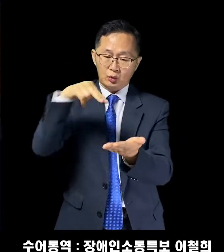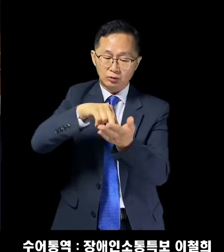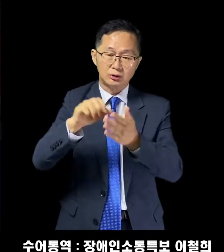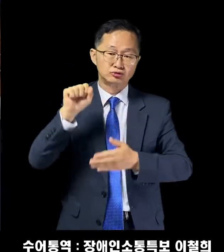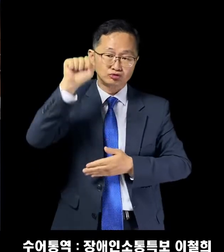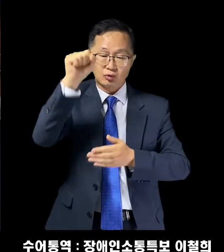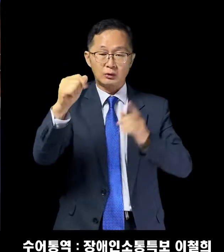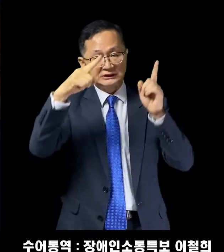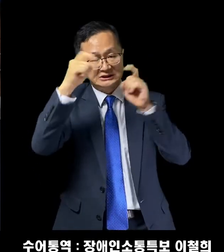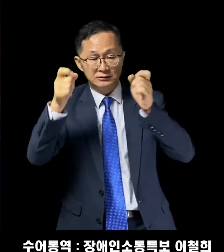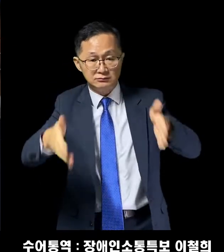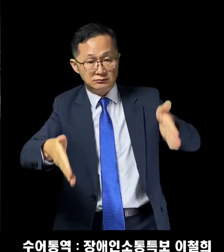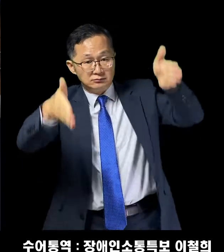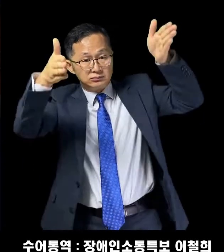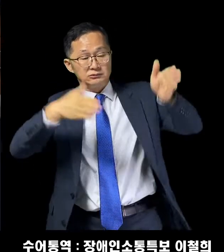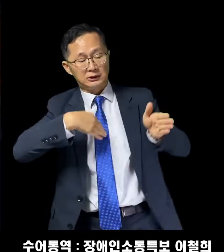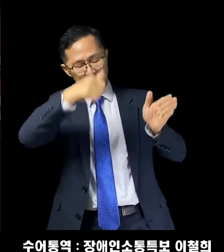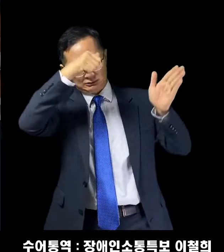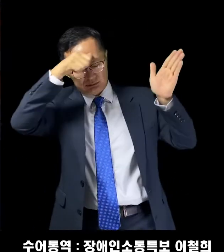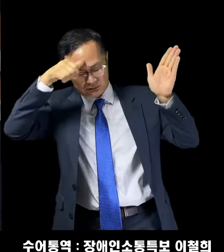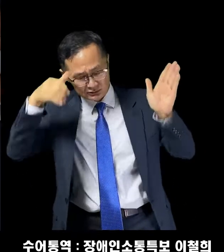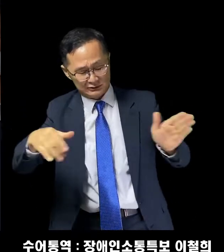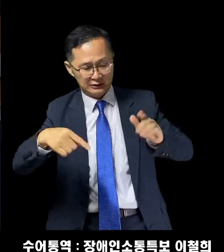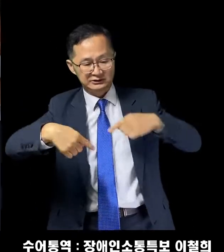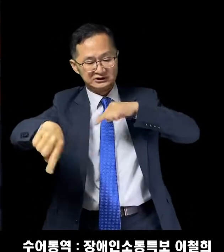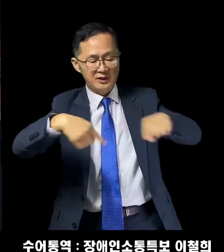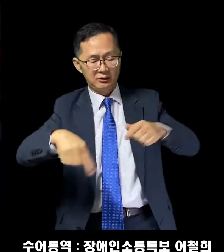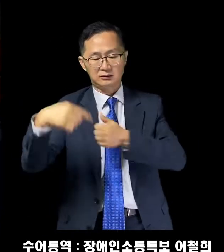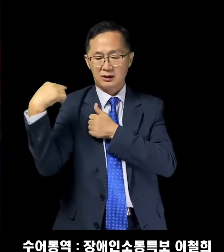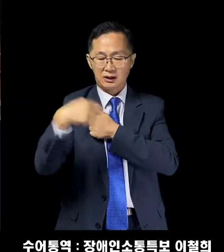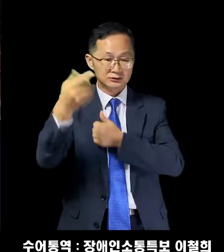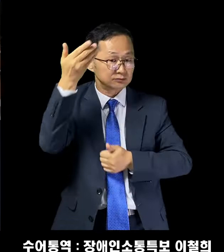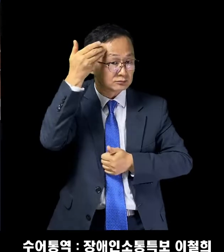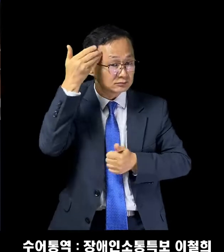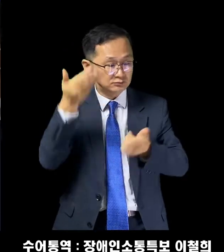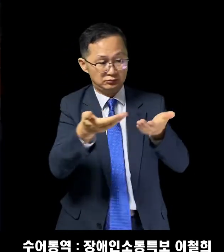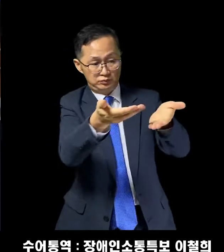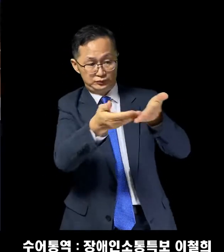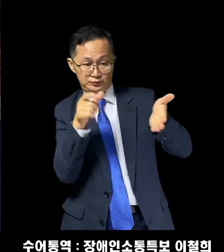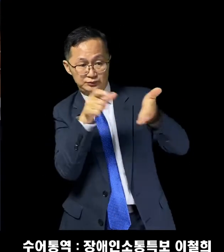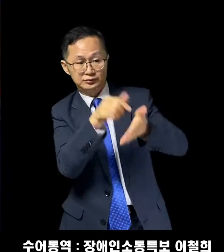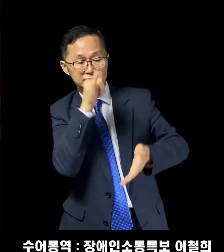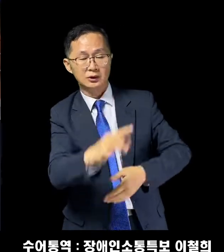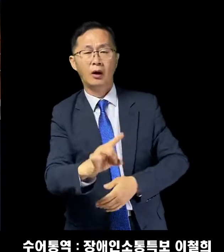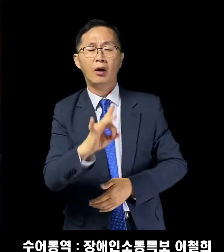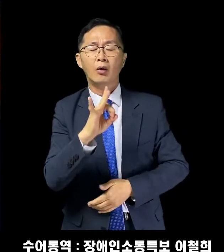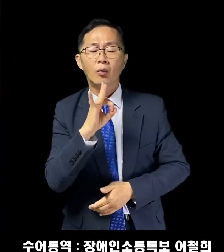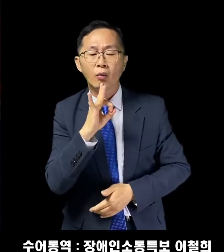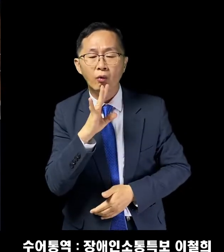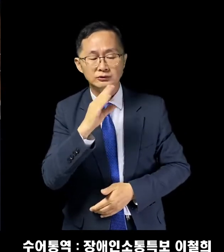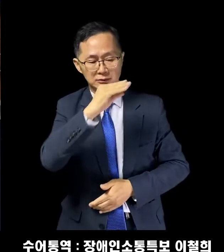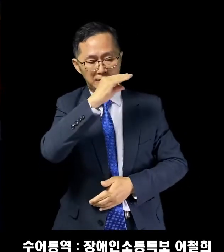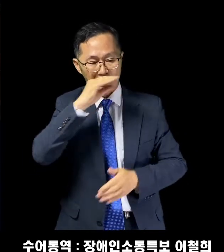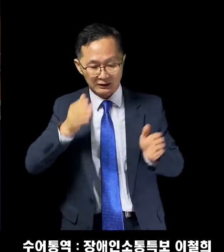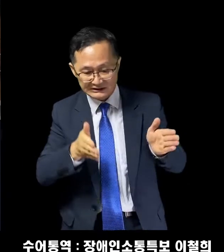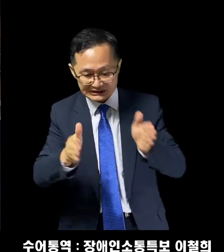지배하는 가르침을 주었습니다 오직 바른 길만이 우리의 생명이다